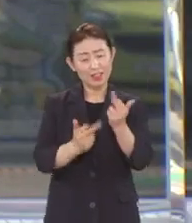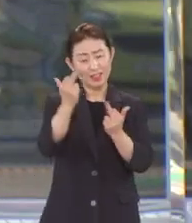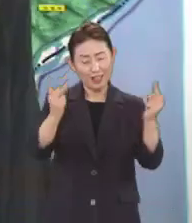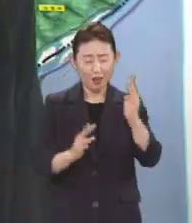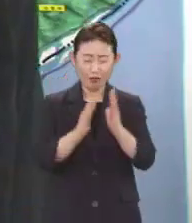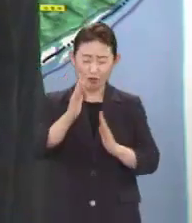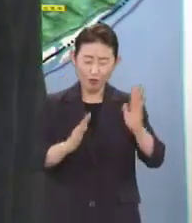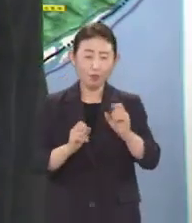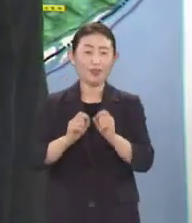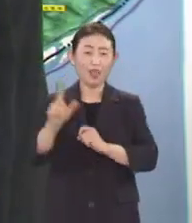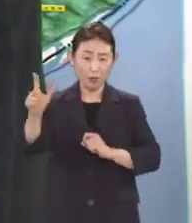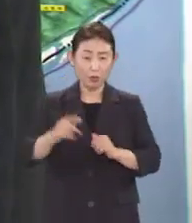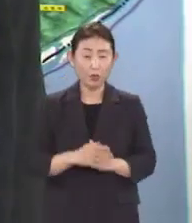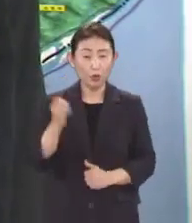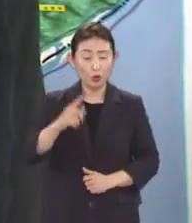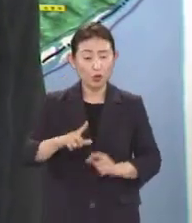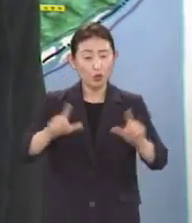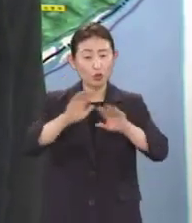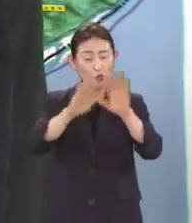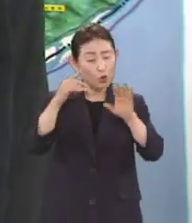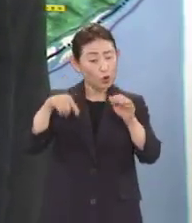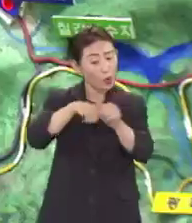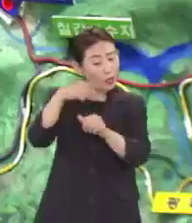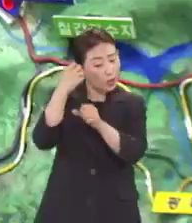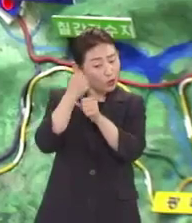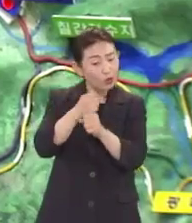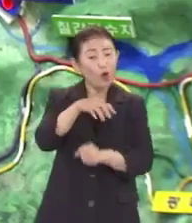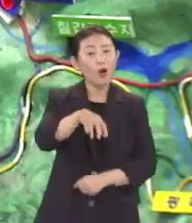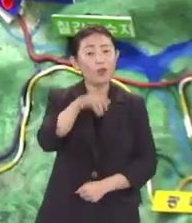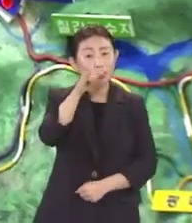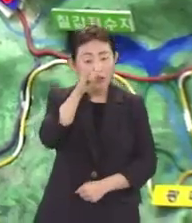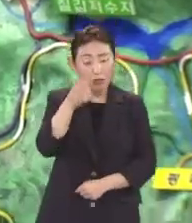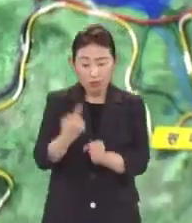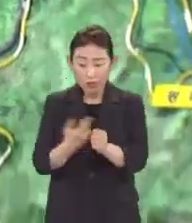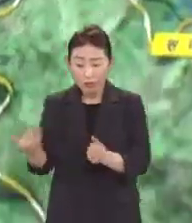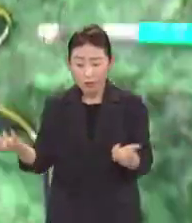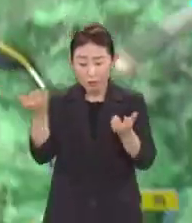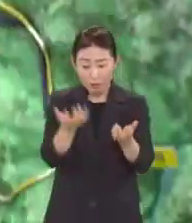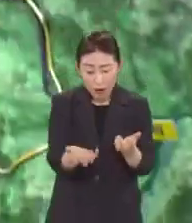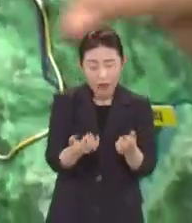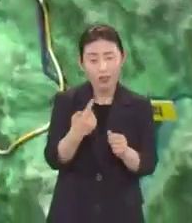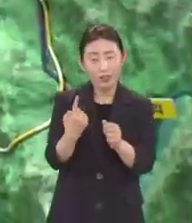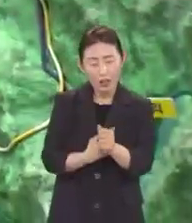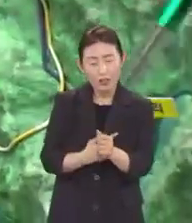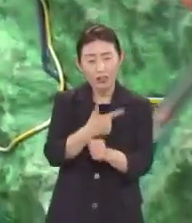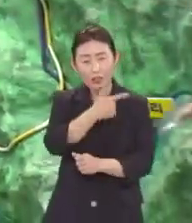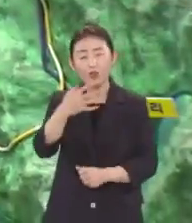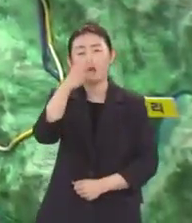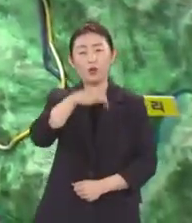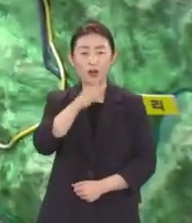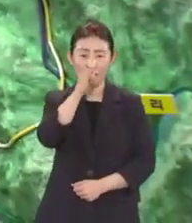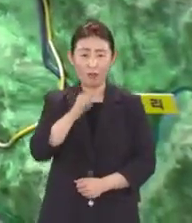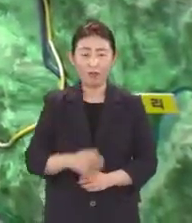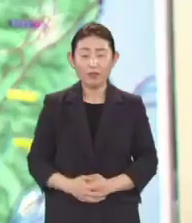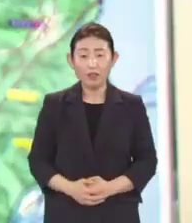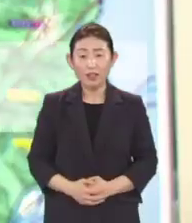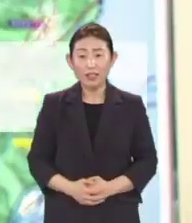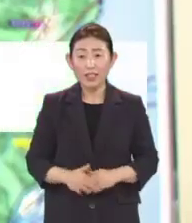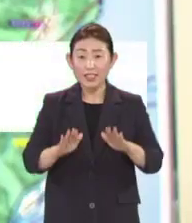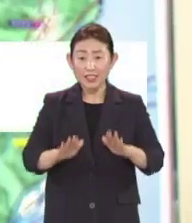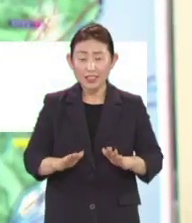산림이고 기후환경연수원도 위치해 있어서 산림과 환경의 시너지 효과가 있다고 강조합니다. 전체